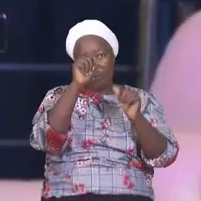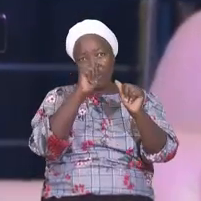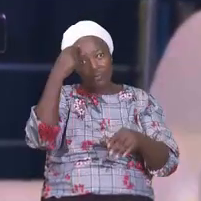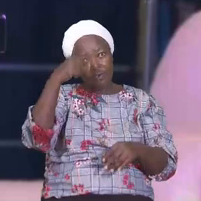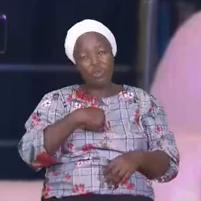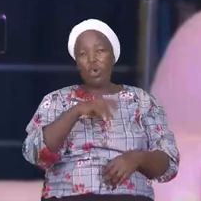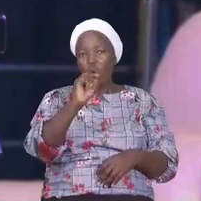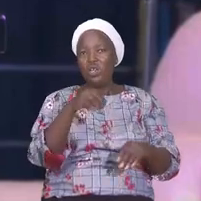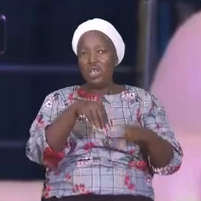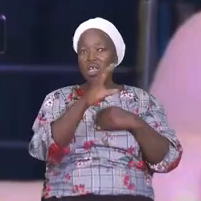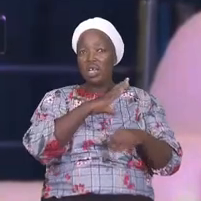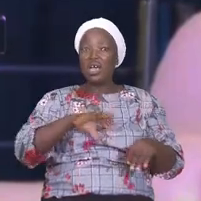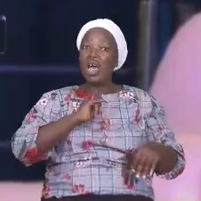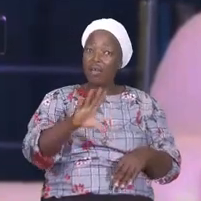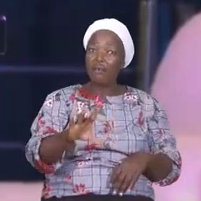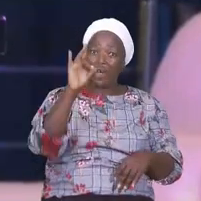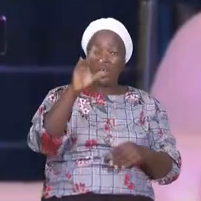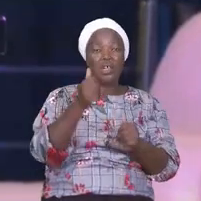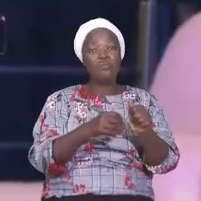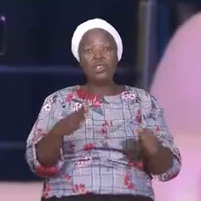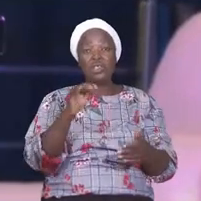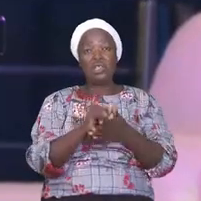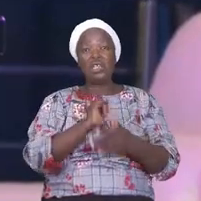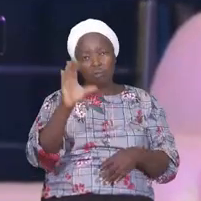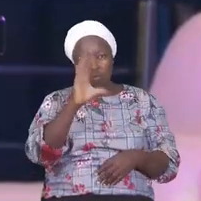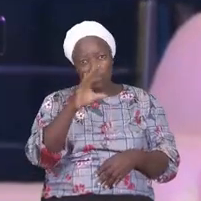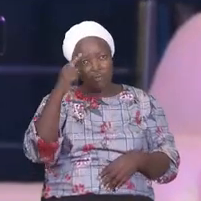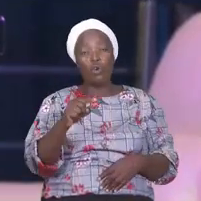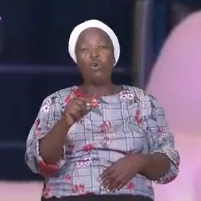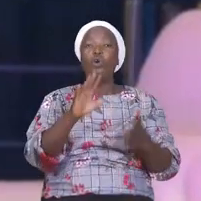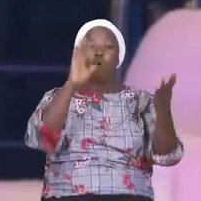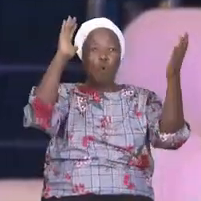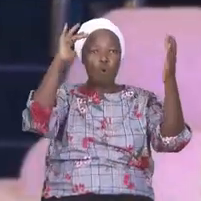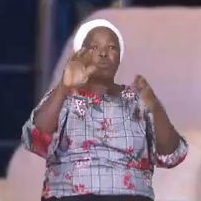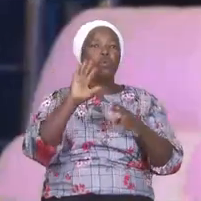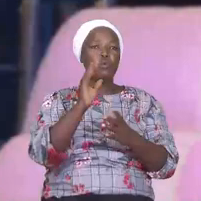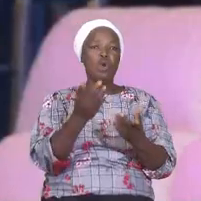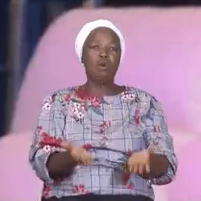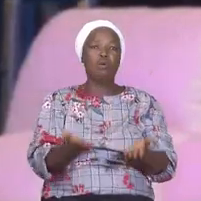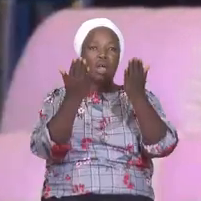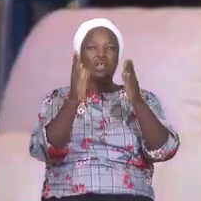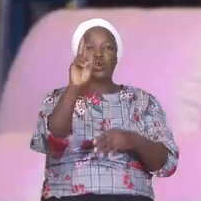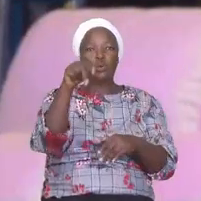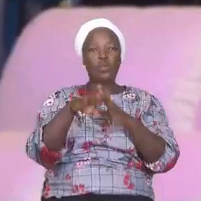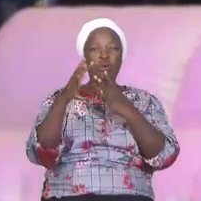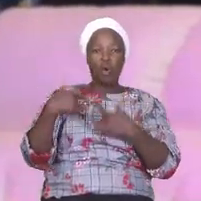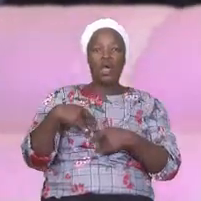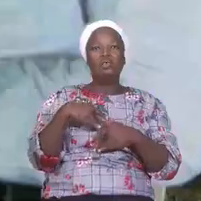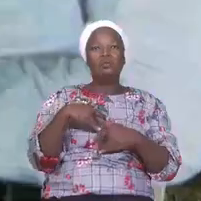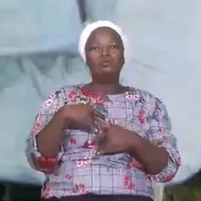pas d'autre source de bénédiction pour moi. Seulement en Christ, je trouve tout ce que je